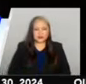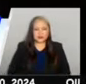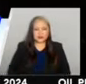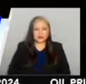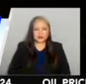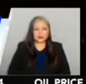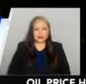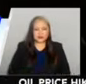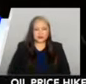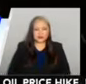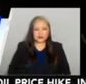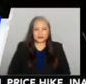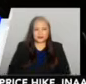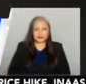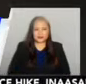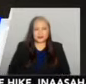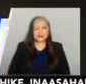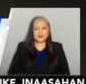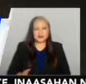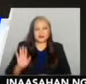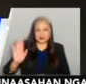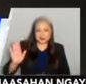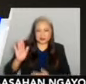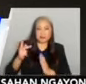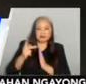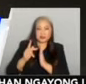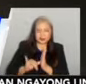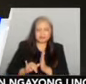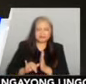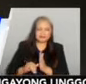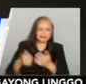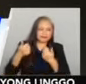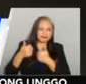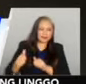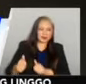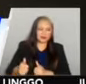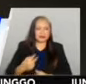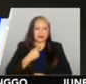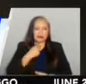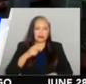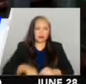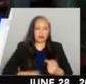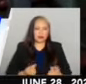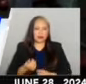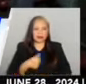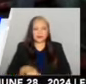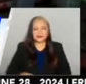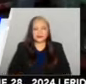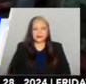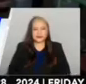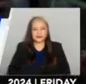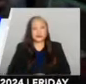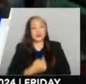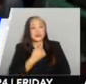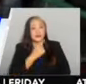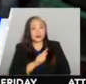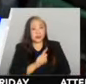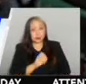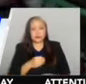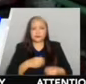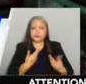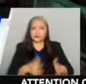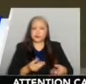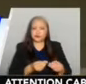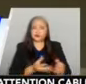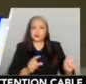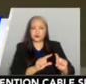ang palakad nila. Ganun ang mangyayari. Sabi ng LTO, natugunan na nila ang backlog sa halos 3,000 tricycle license plate sa Quezon